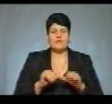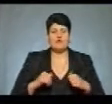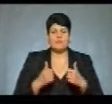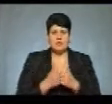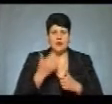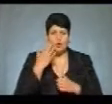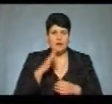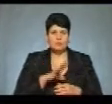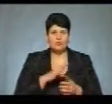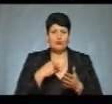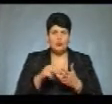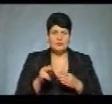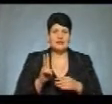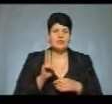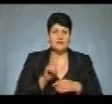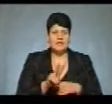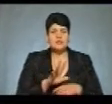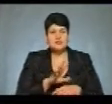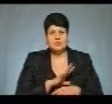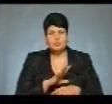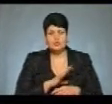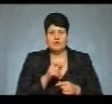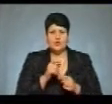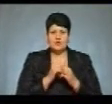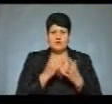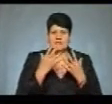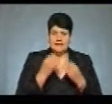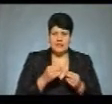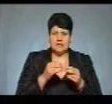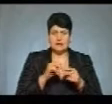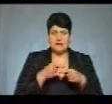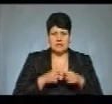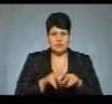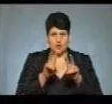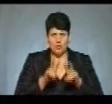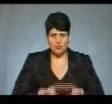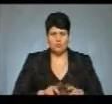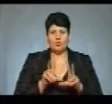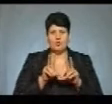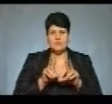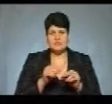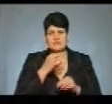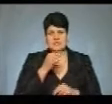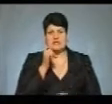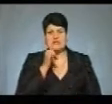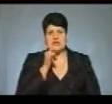Коли був куплений тролейбус і чи проходив він щоденний технічний огляд, Андрій Мастюк пообіцяв прокоментувати завтра.